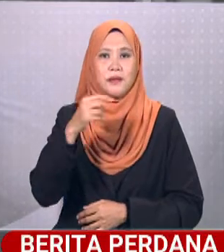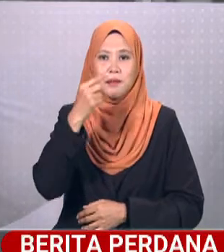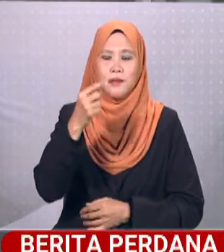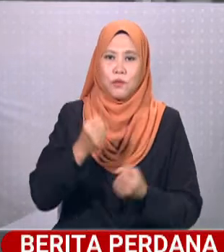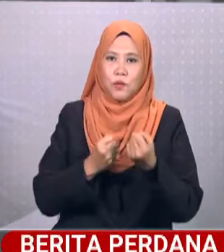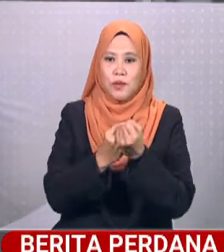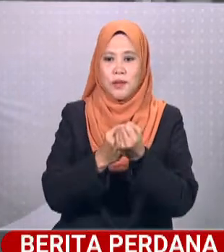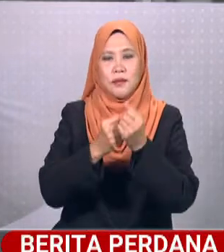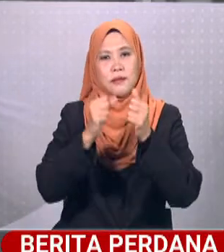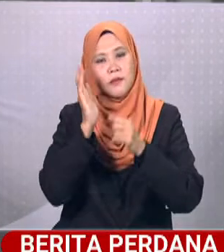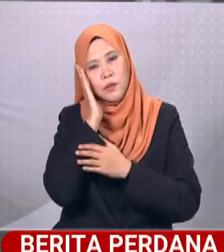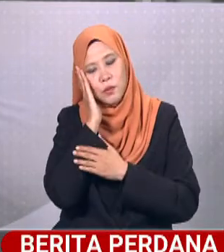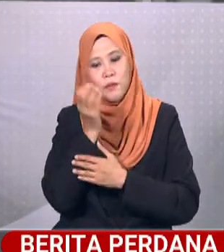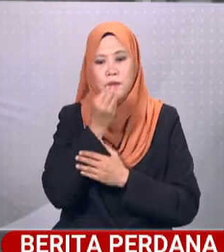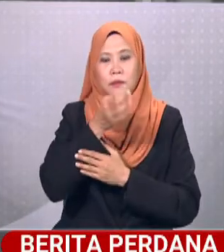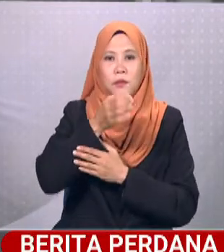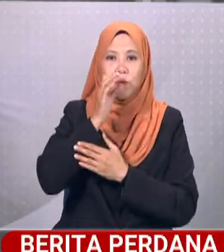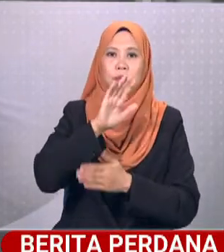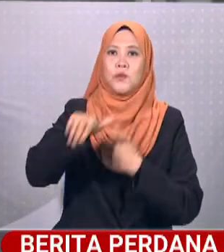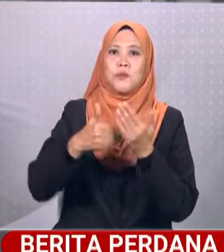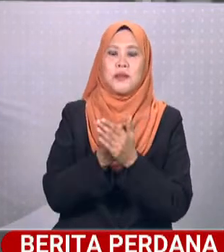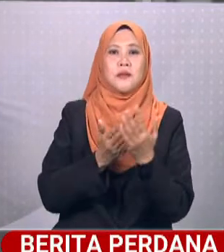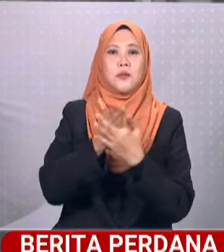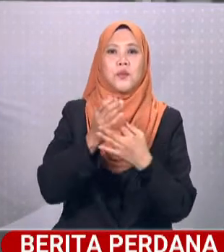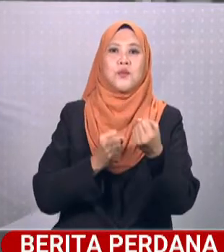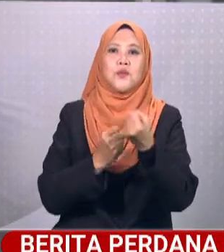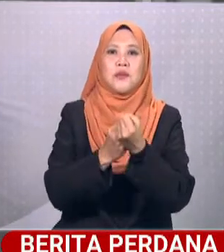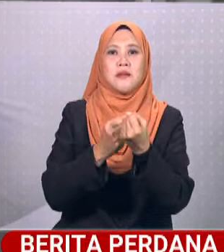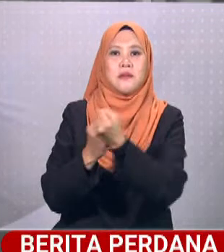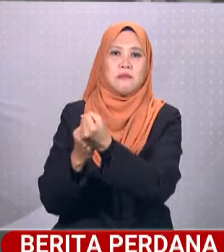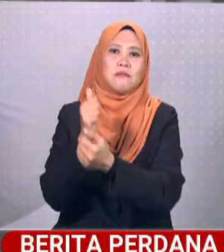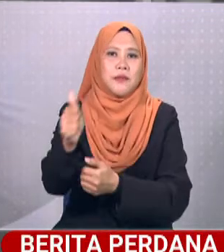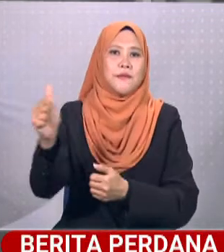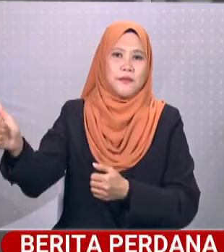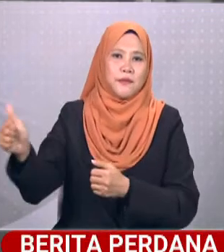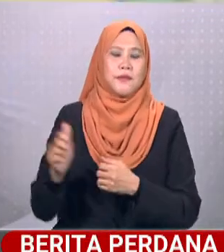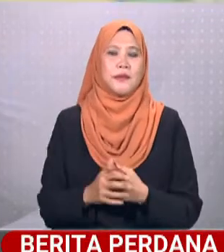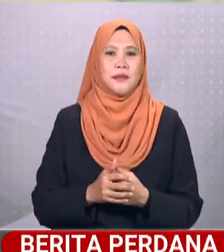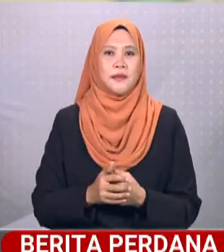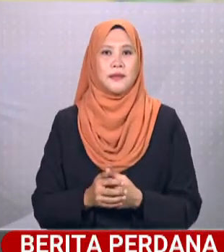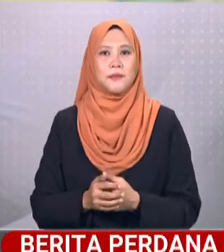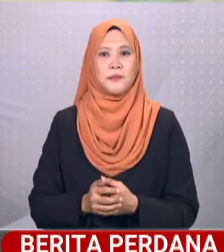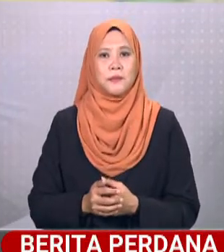pembiayaan penginapan dan makan minum itu akan dibuat melalui penaja masing-masing.